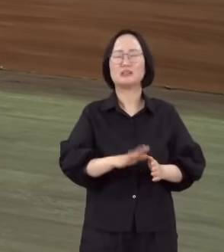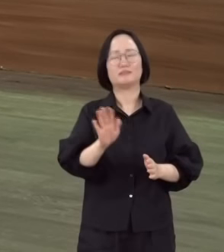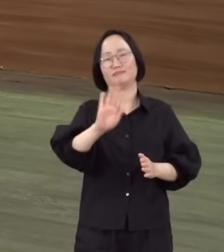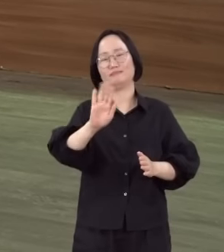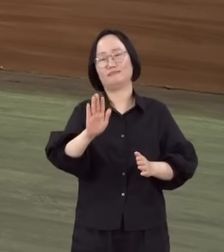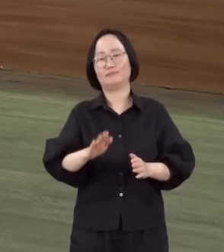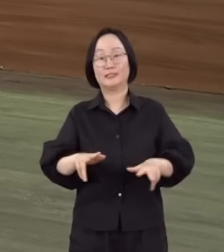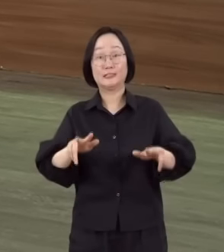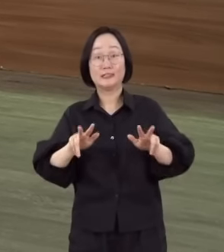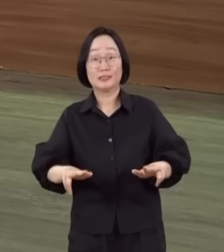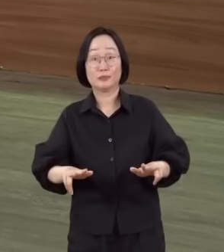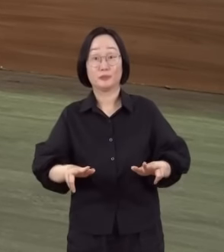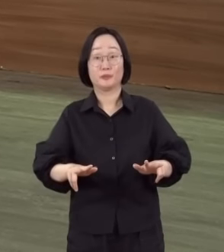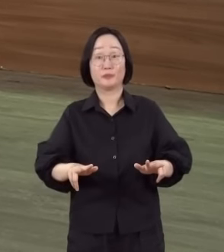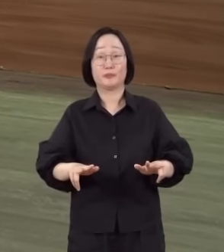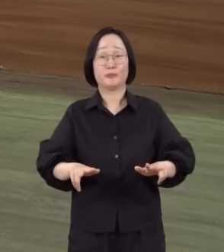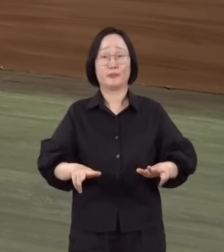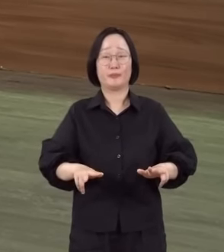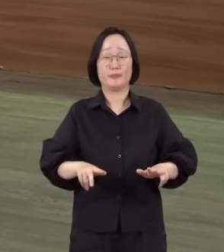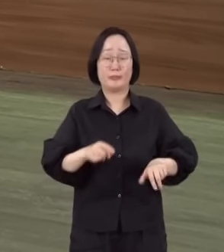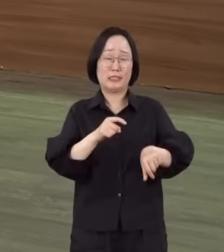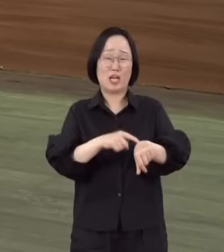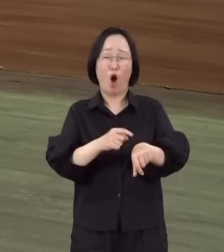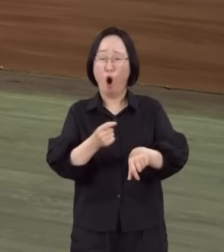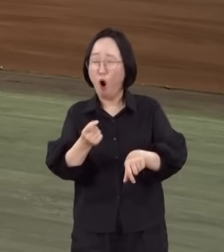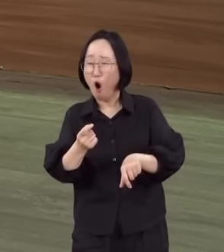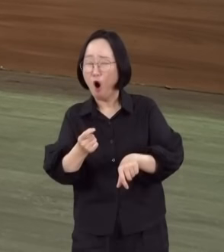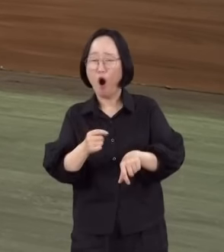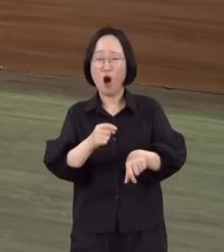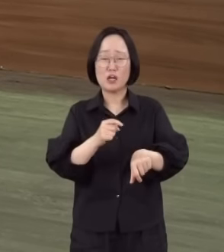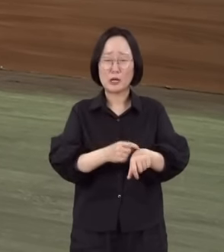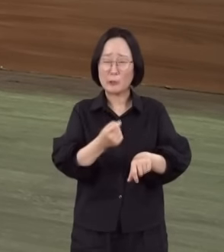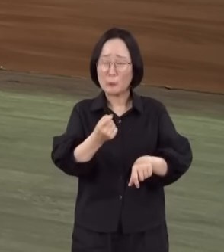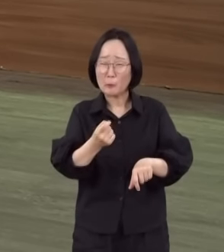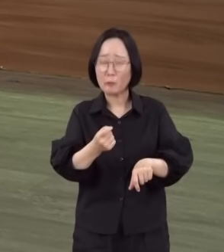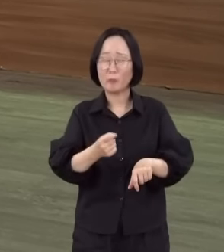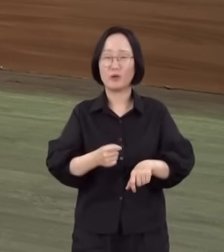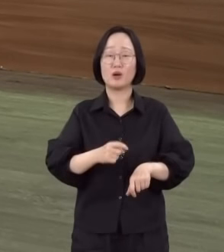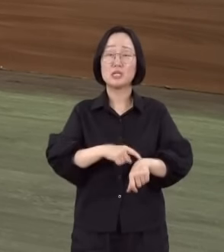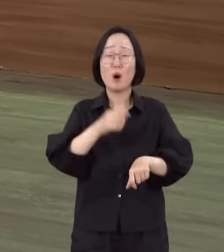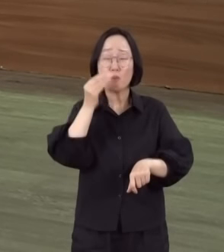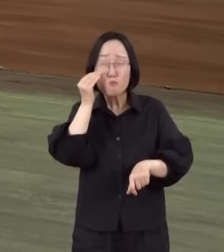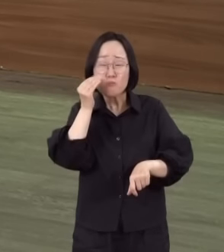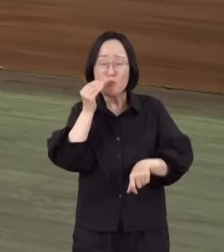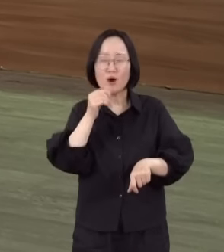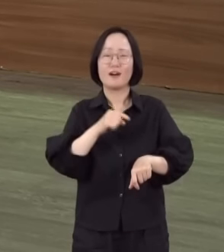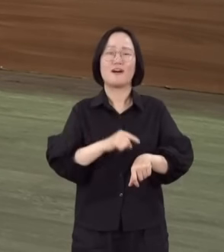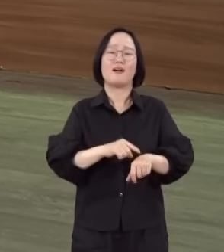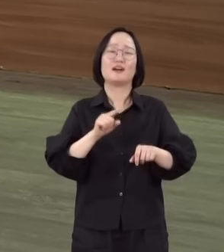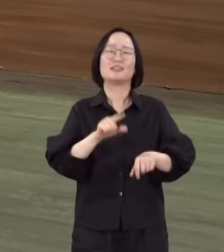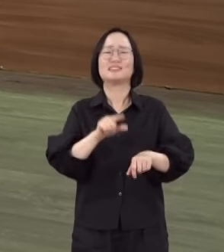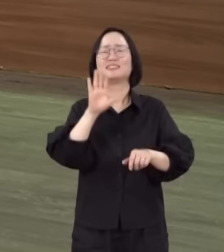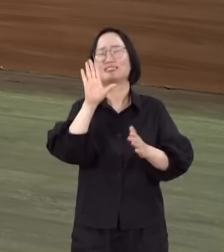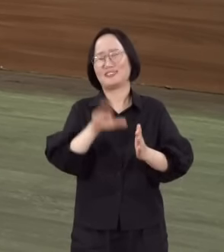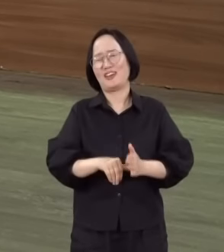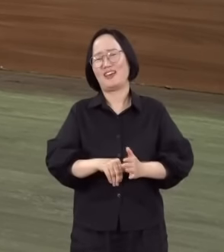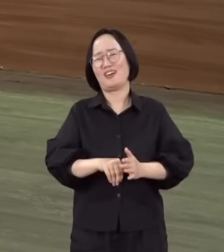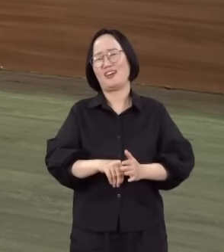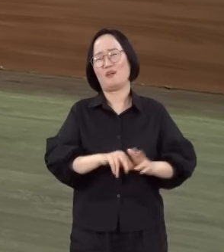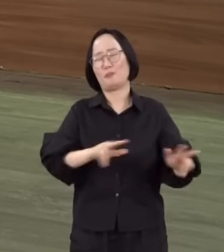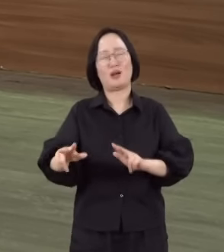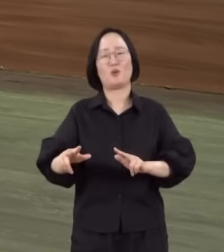그래서 그서 지금이 순간 짜투리 시간에 기도한다 지금이 순간 내가 시간을 쪼개서 지금이 순간